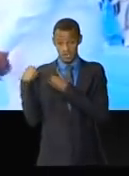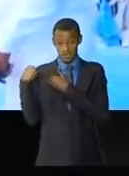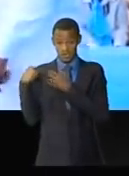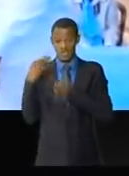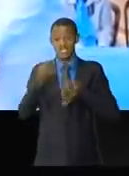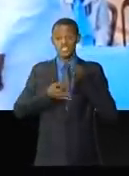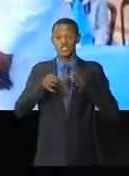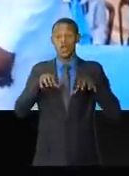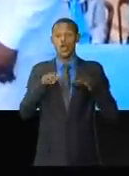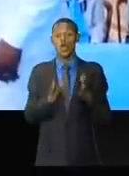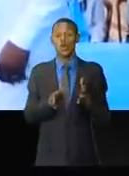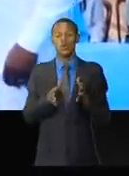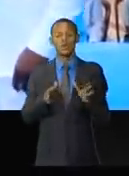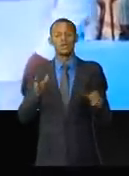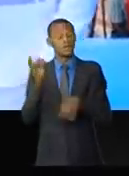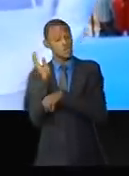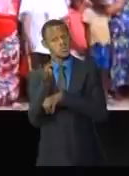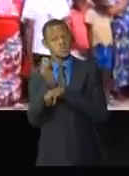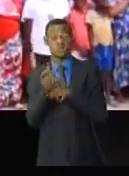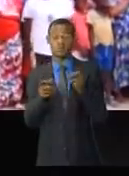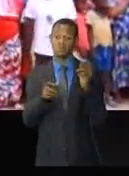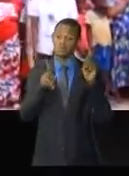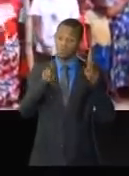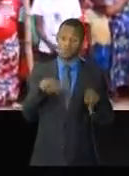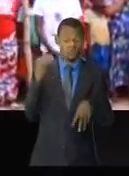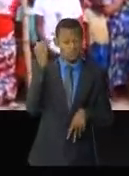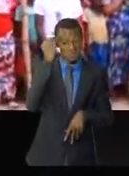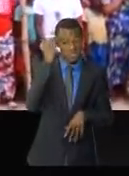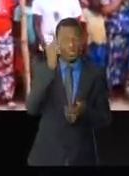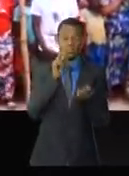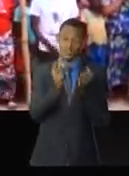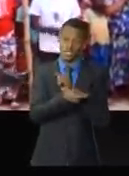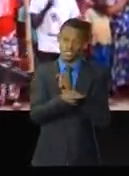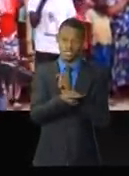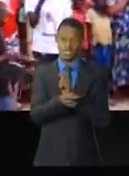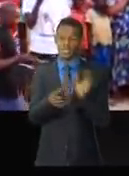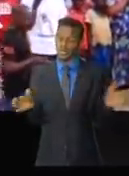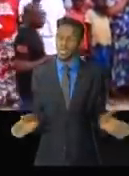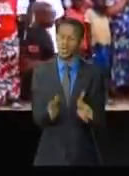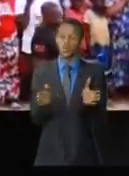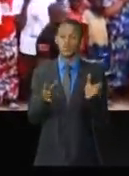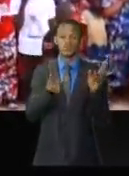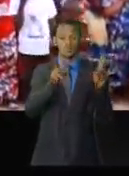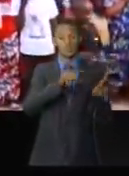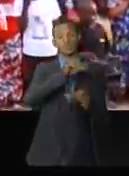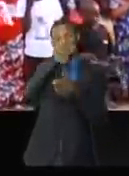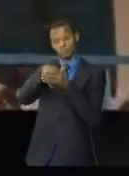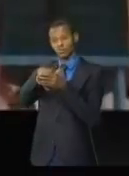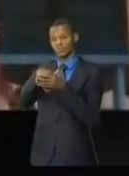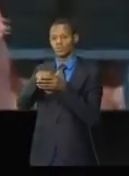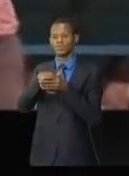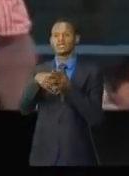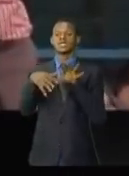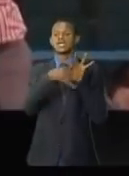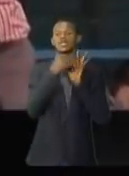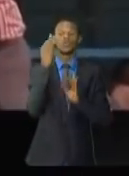et prêche l'union sacrée prônée par Félix Antoine Tshisekedi Tshilombo. Pour une petite fois, la présidente Moja, on a pas chaque